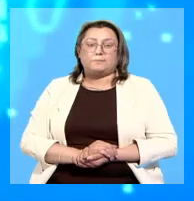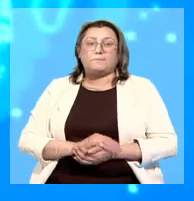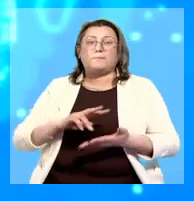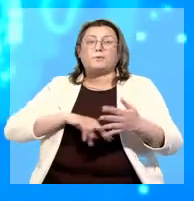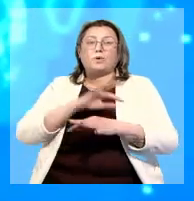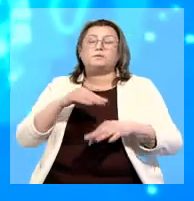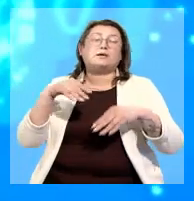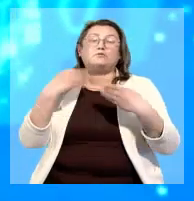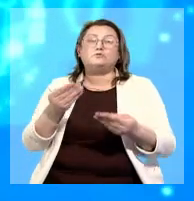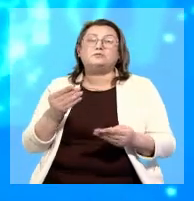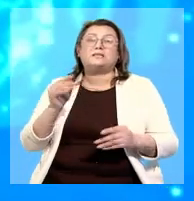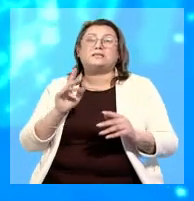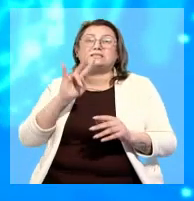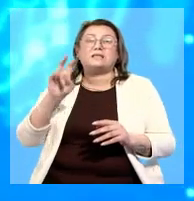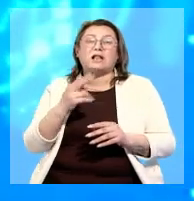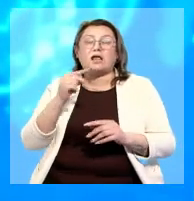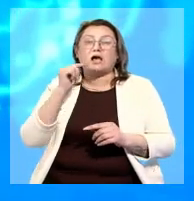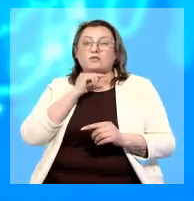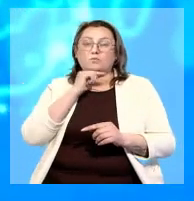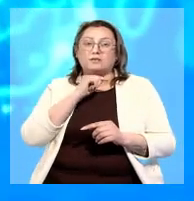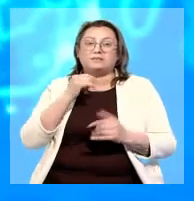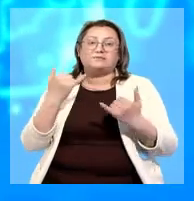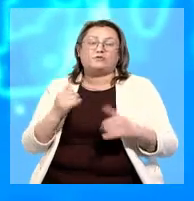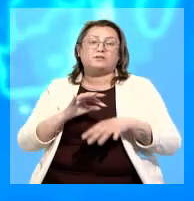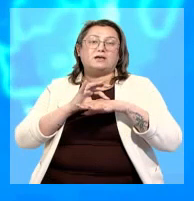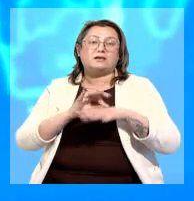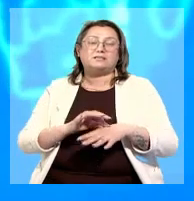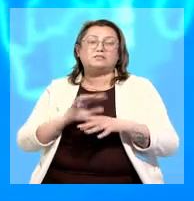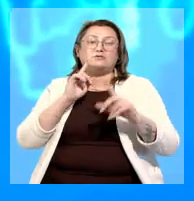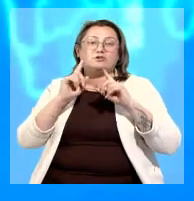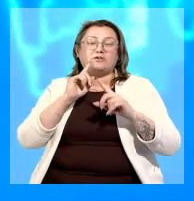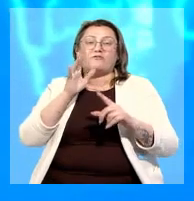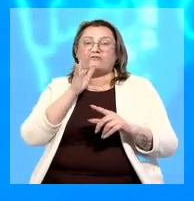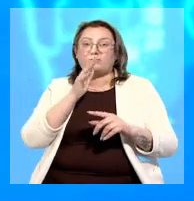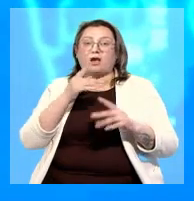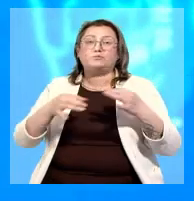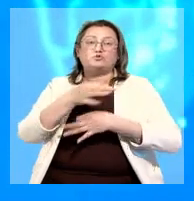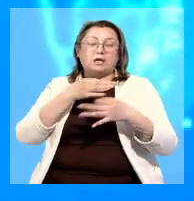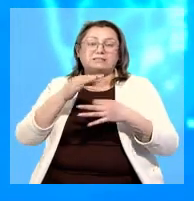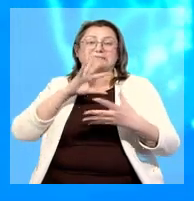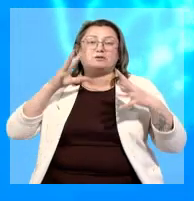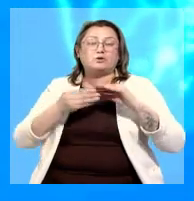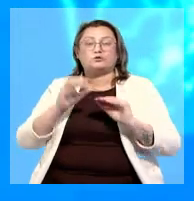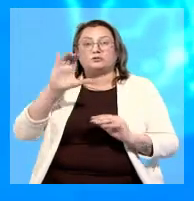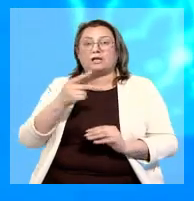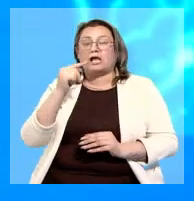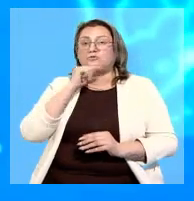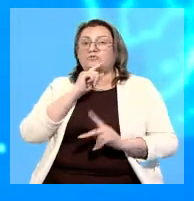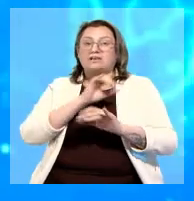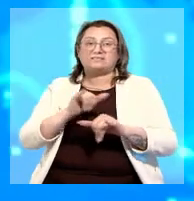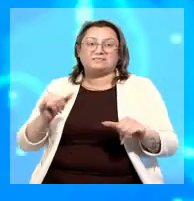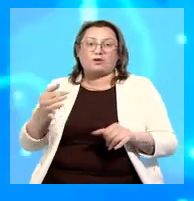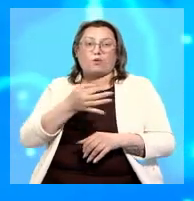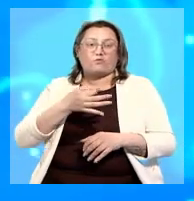Проекты, дающие импульс национальной экономике. Сегодня состоялось совещание, в ходе которого обсуждались итоги социально-экономического